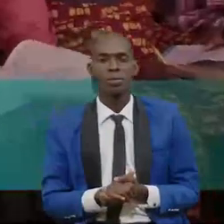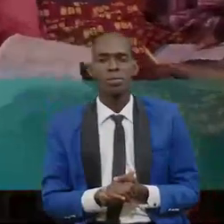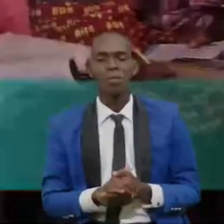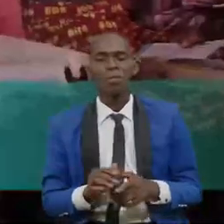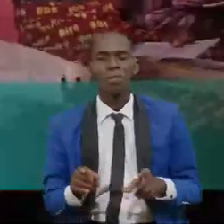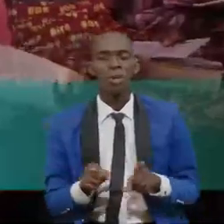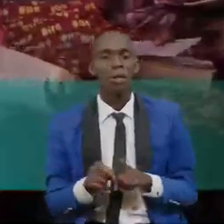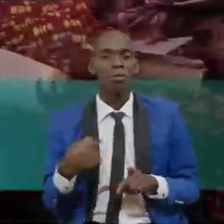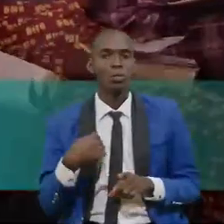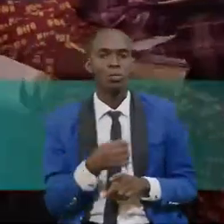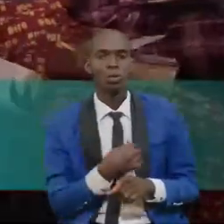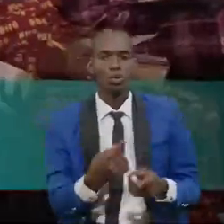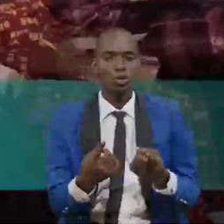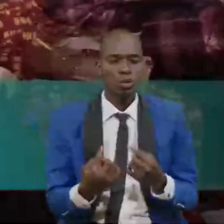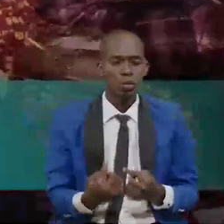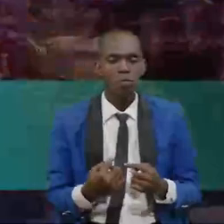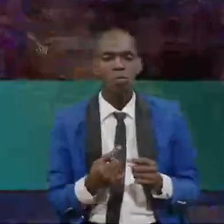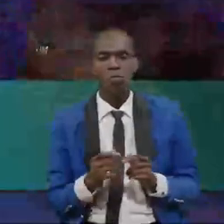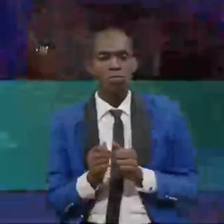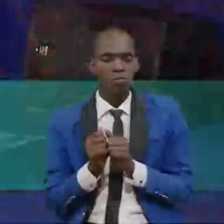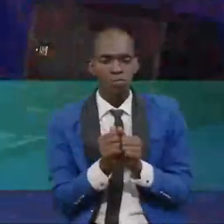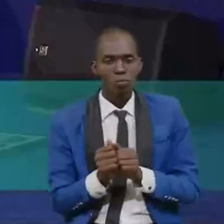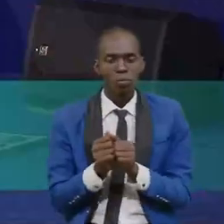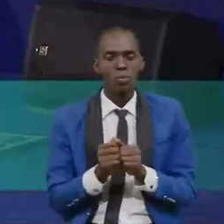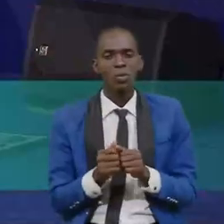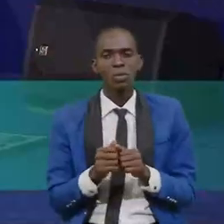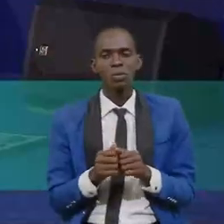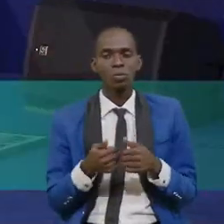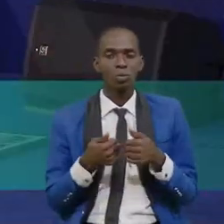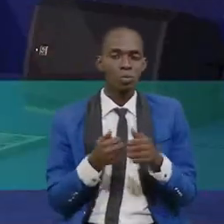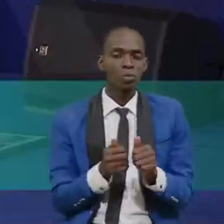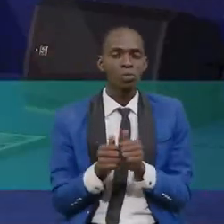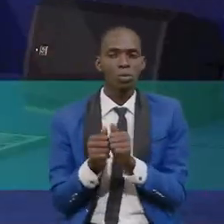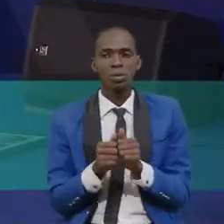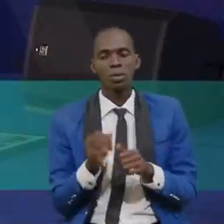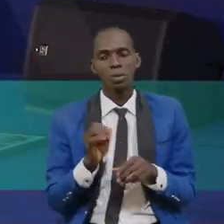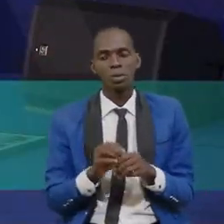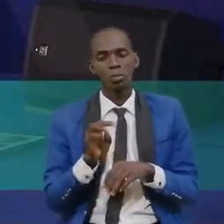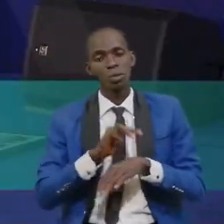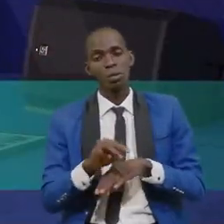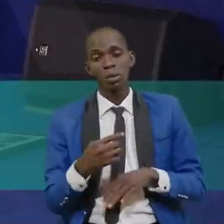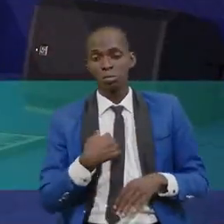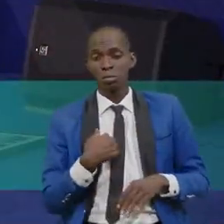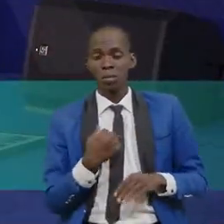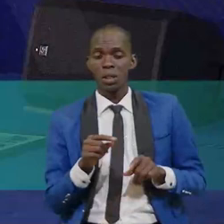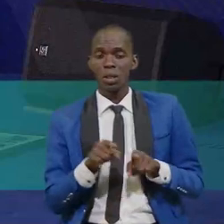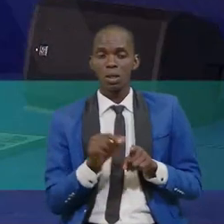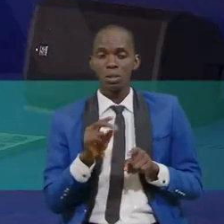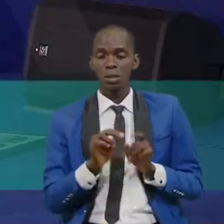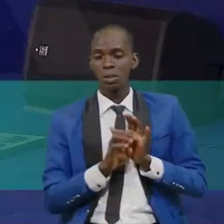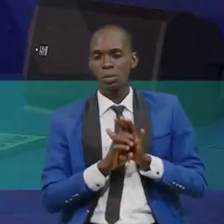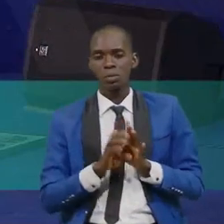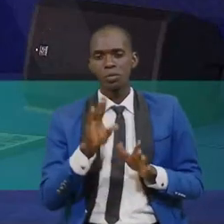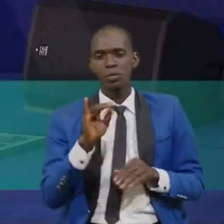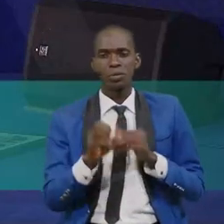Vous savez, quand nous venons et allons dans le ministère, moi par exemple, il y a